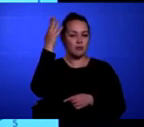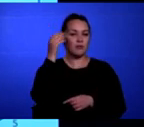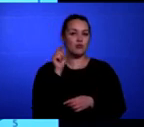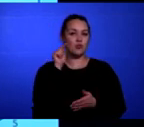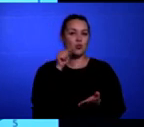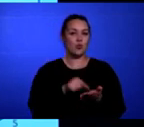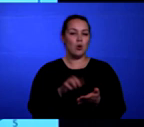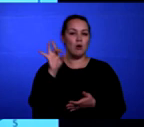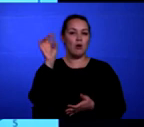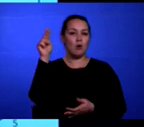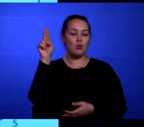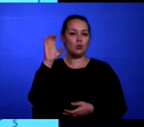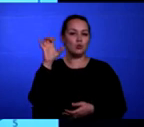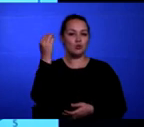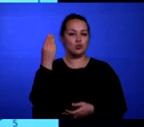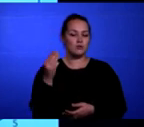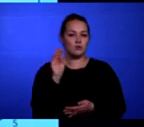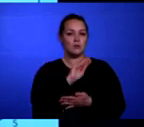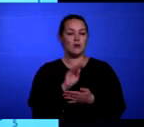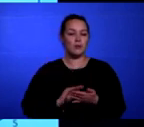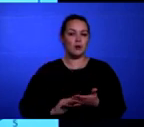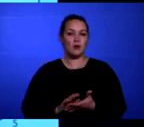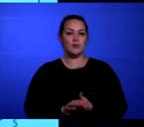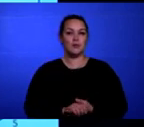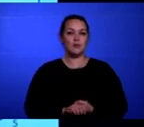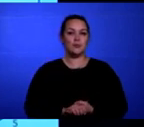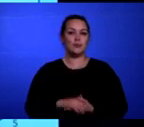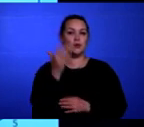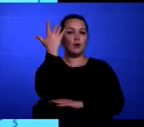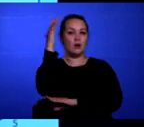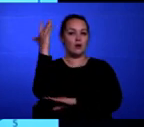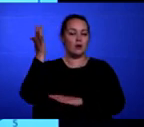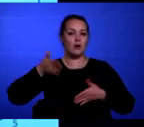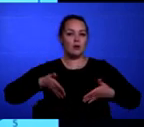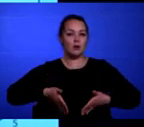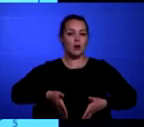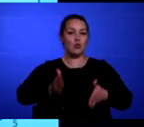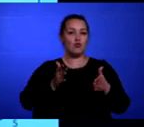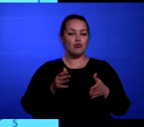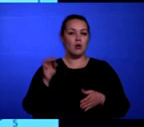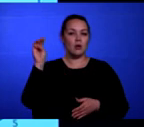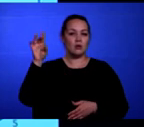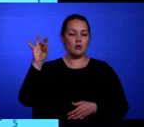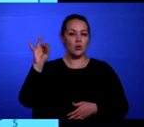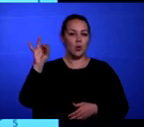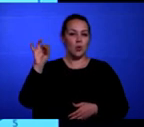род существительных и записать лесная дорожка тропинка